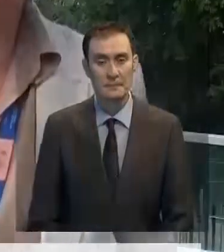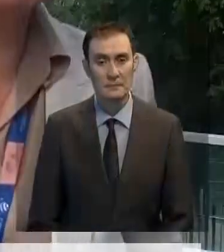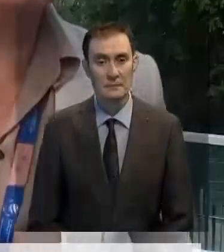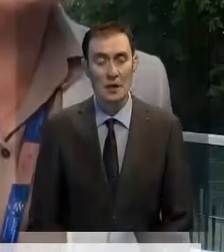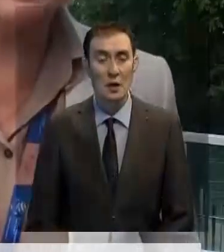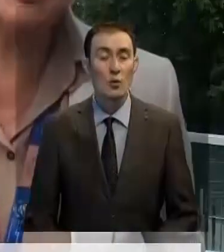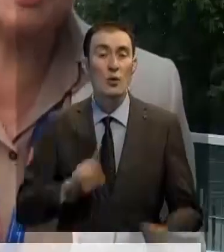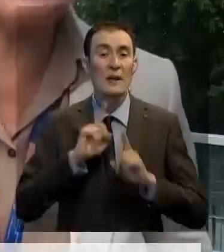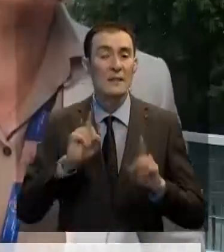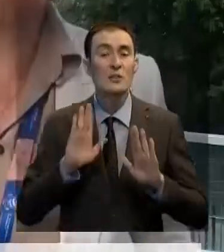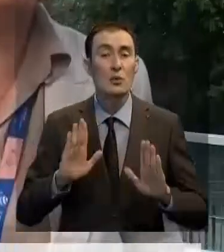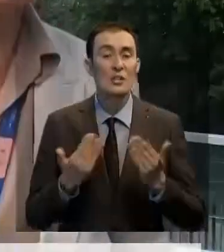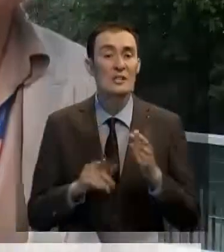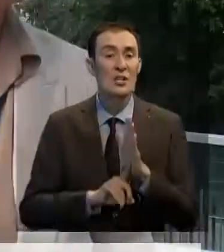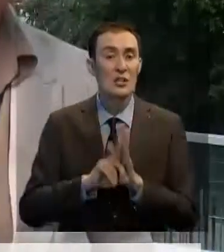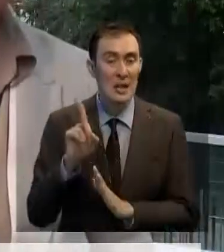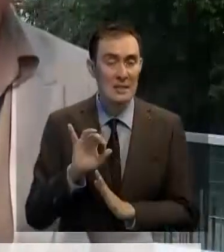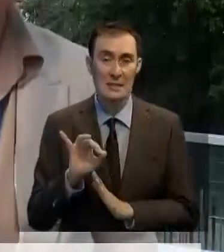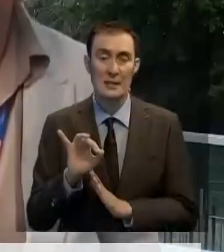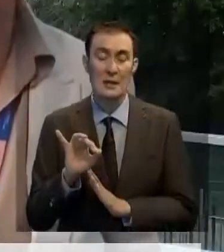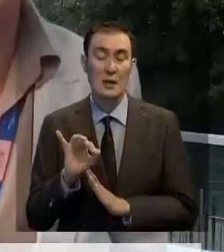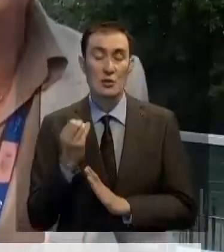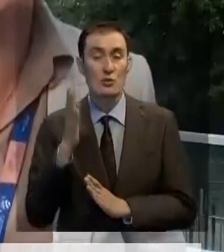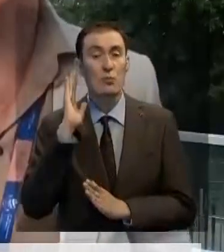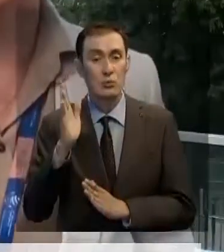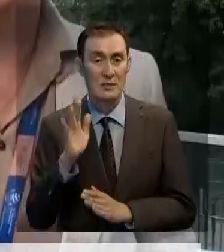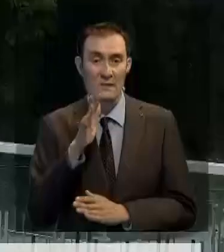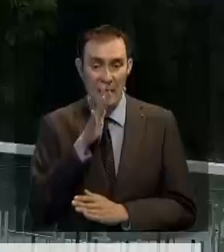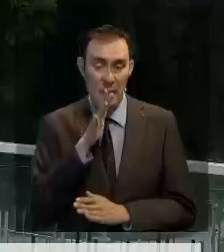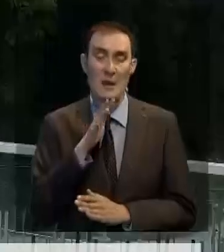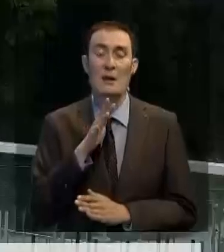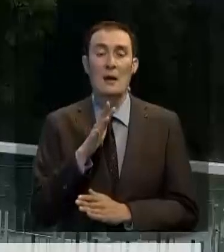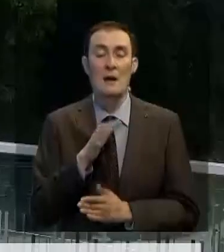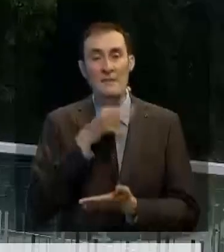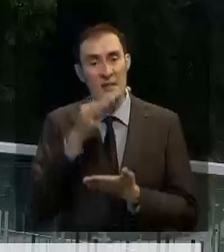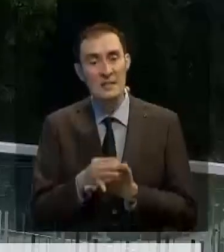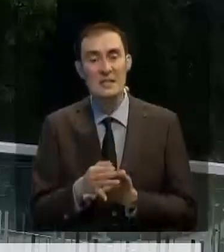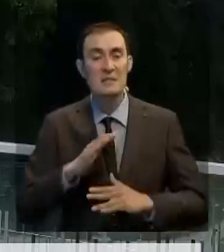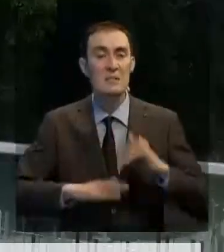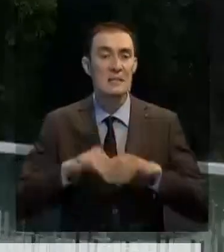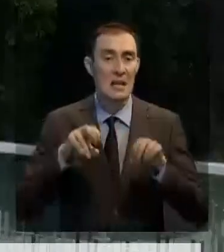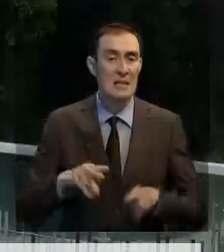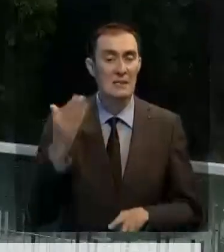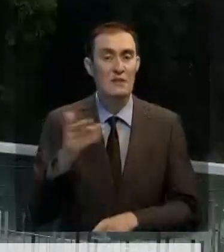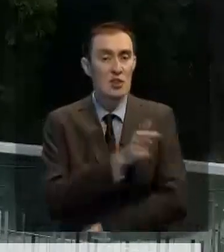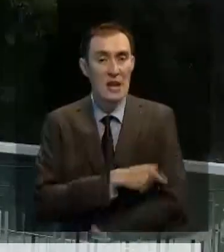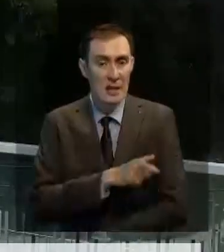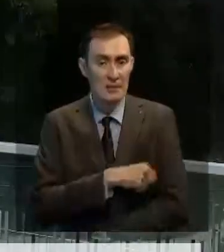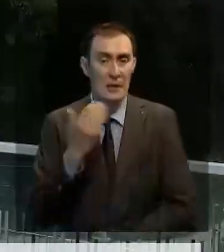Ну, конференция только началась, Гульнара, и я думаю, что еще будет время высказаться и экспертам, и членам,